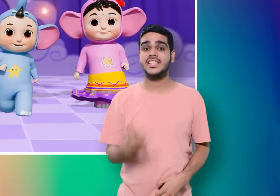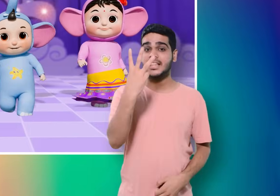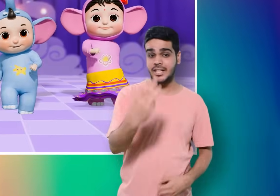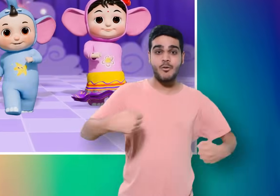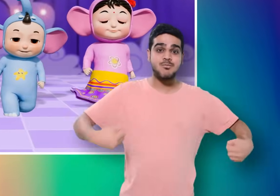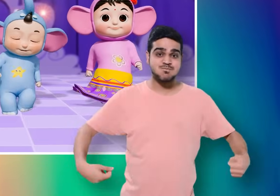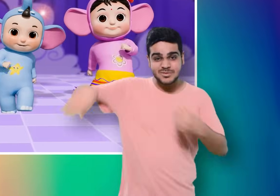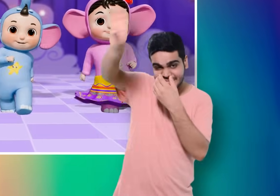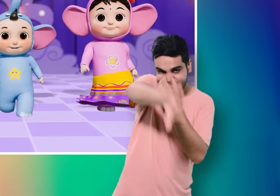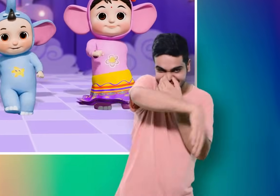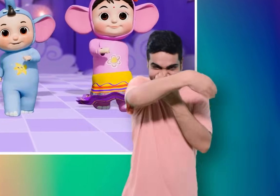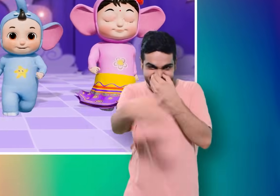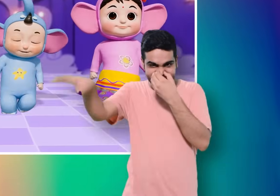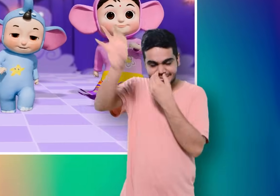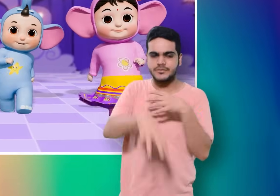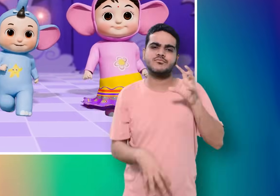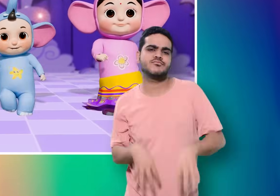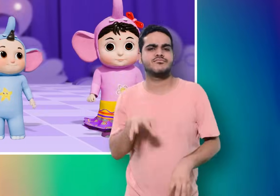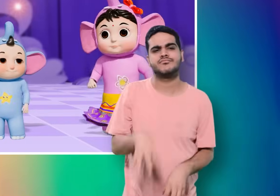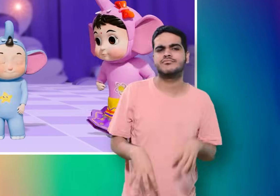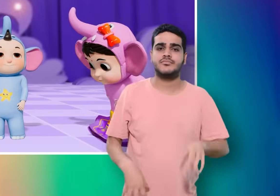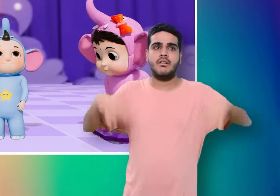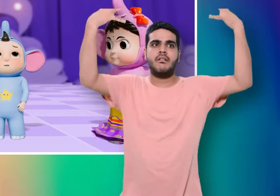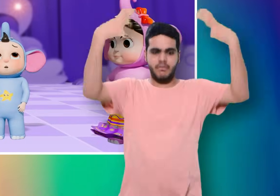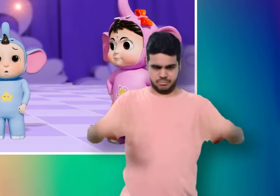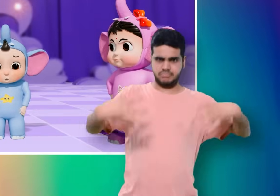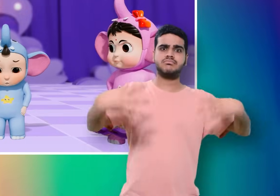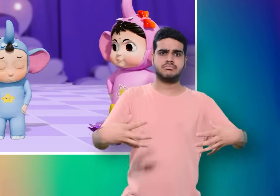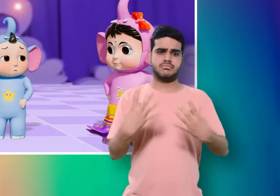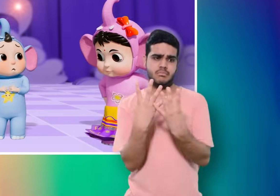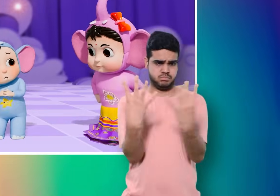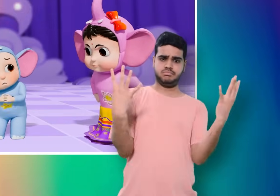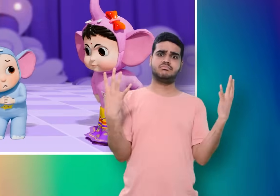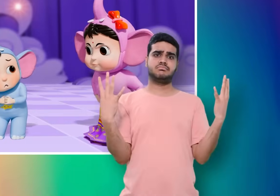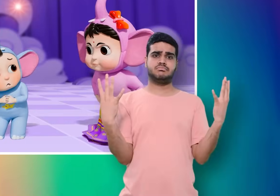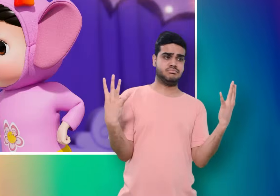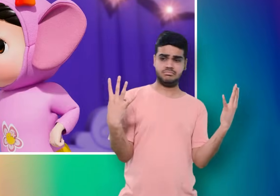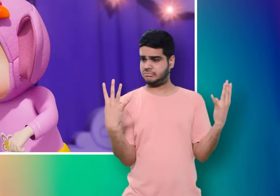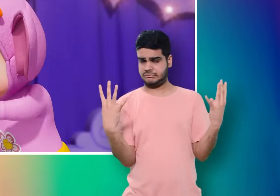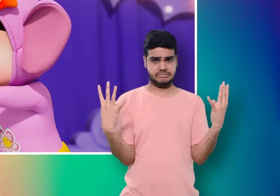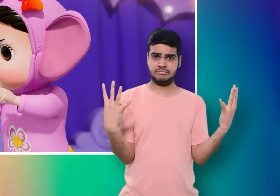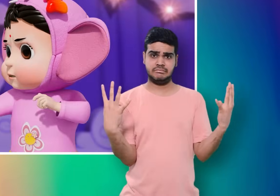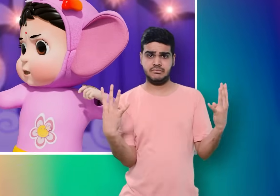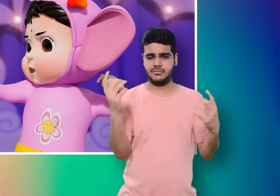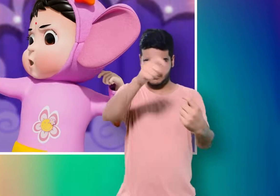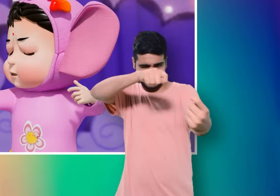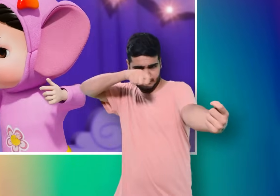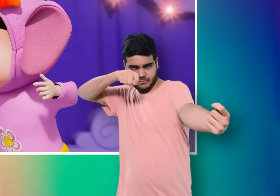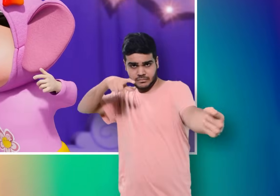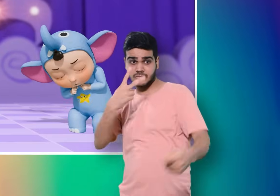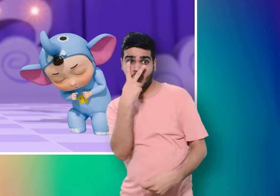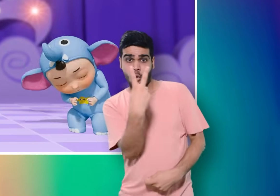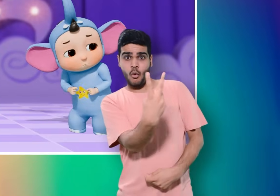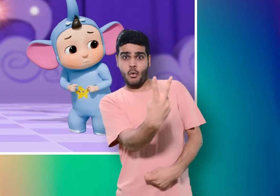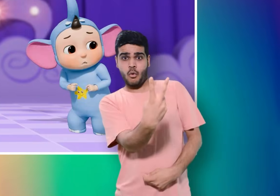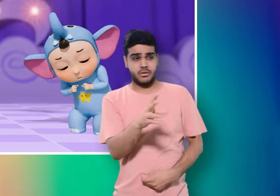तीन मोटे हाथी घूमने गए, शिकारी के पिंजरे में जाके वो फंसे। शिकारी को